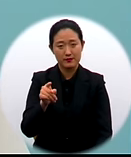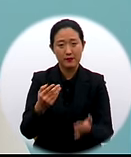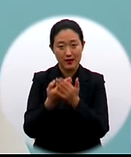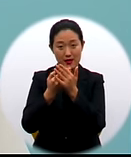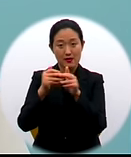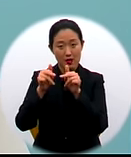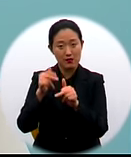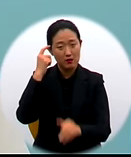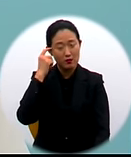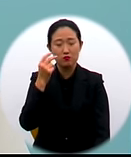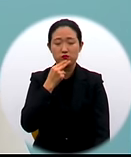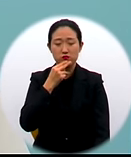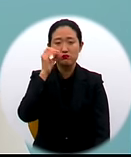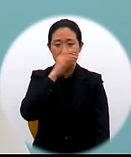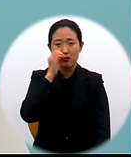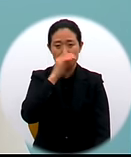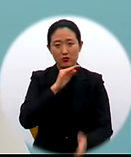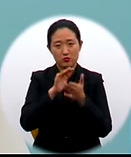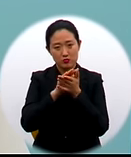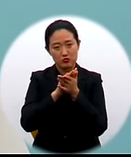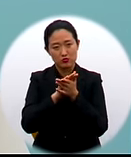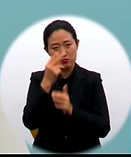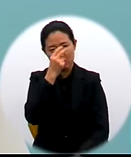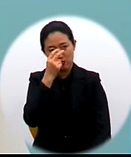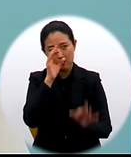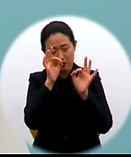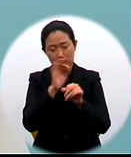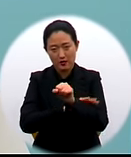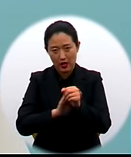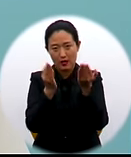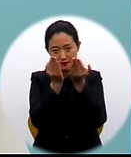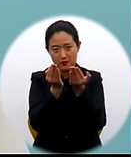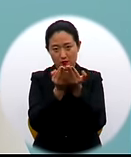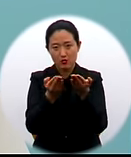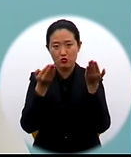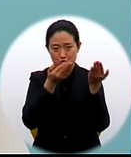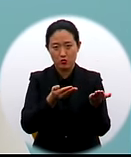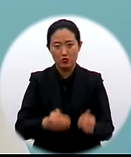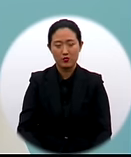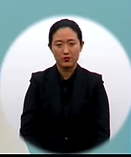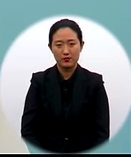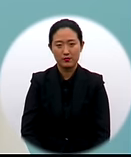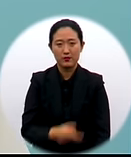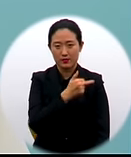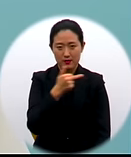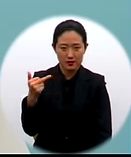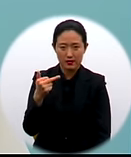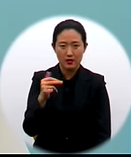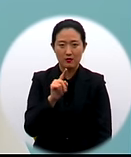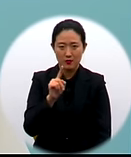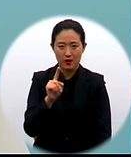보니까 이 친구가 자폐아라는 것에 대한 편견이 없고 친구를 잘 관찰하면서 맞춰주더라고요. 사실은 저희 큰아이의 굉장히